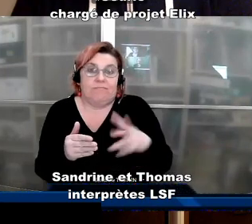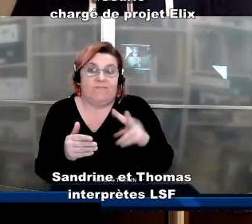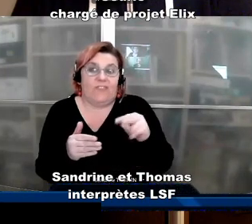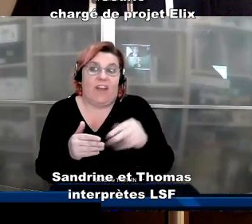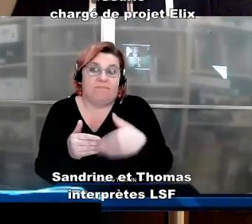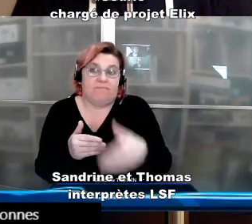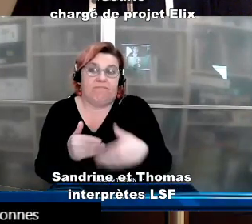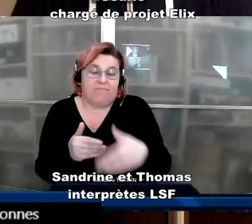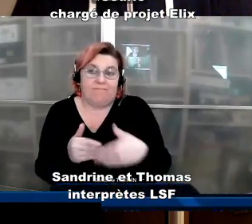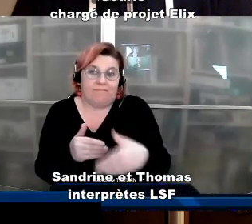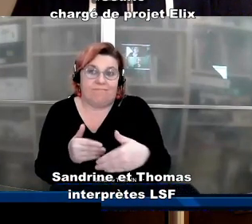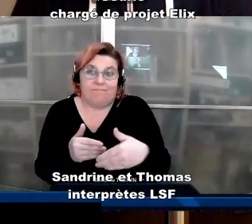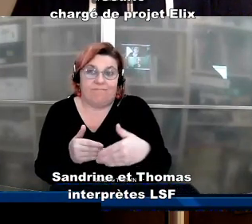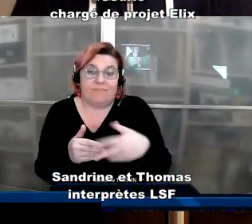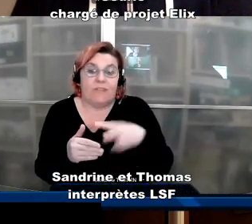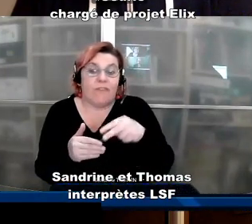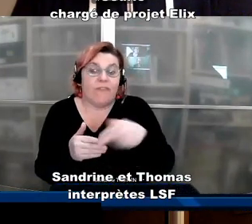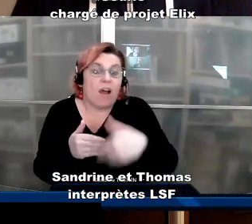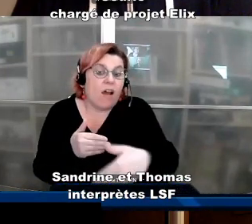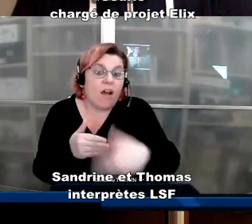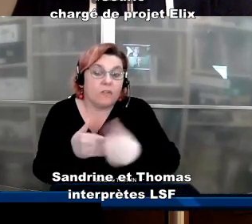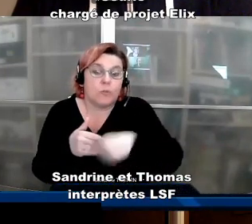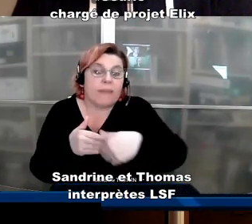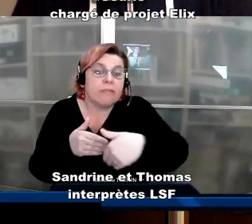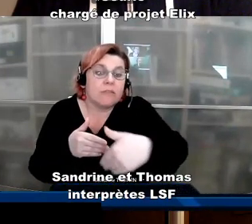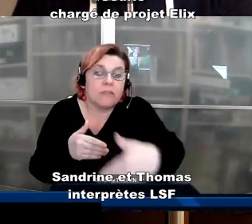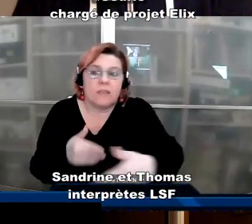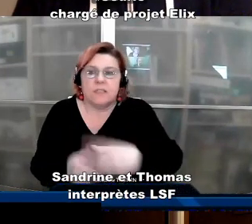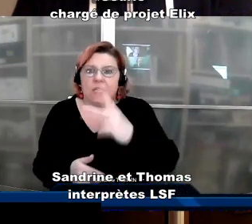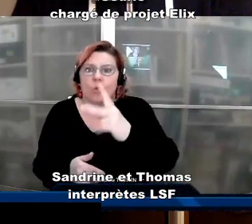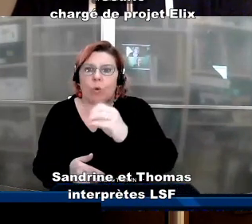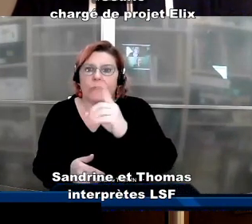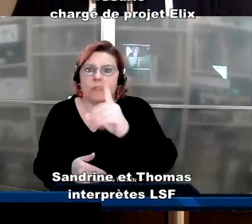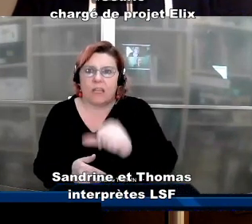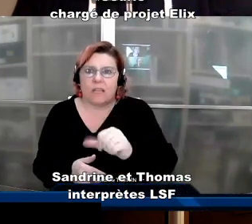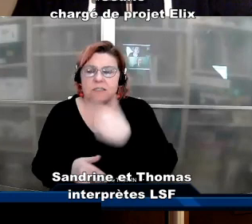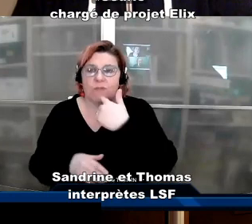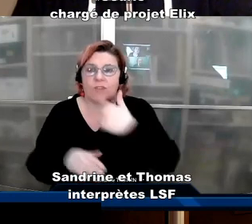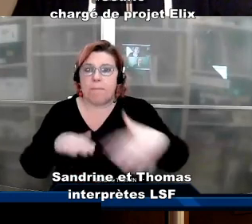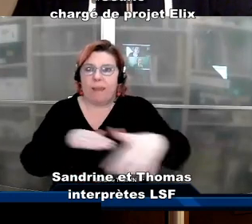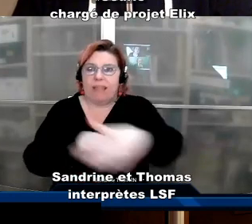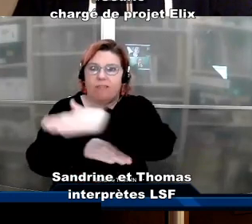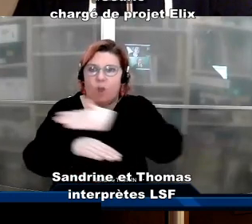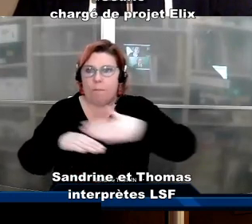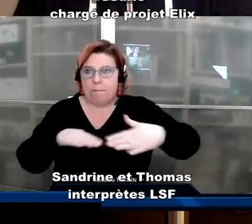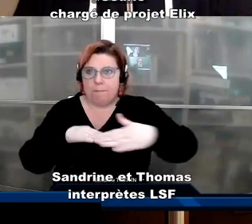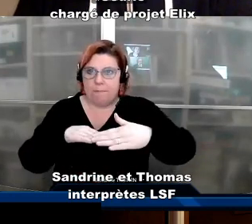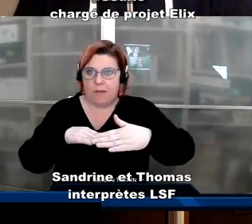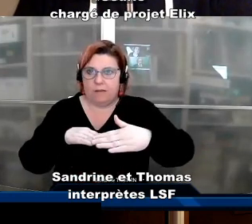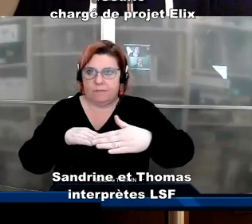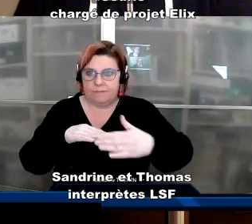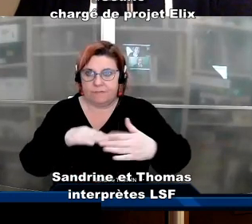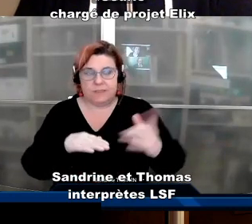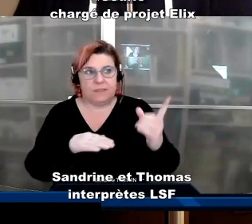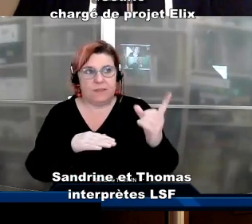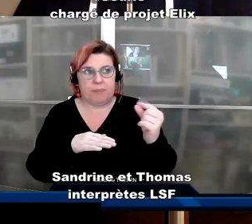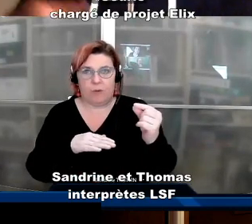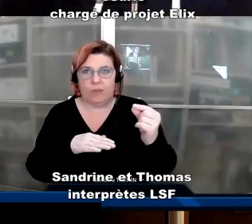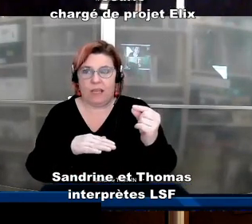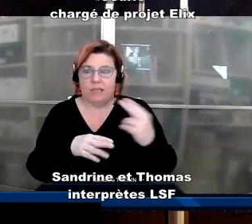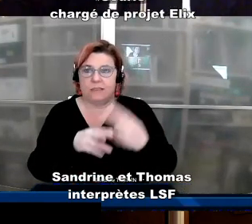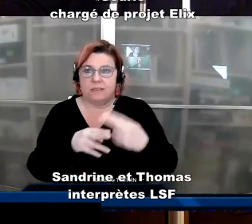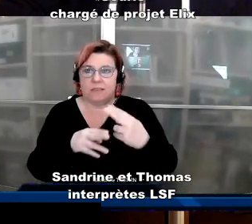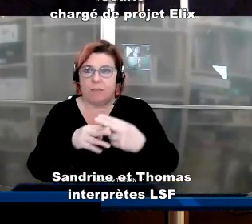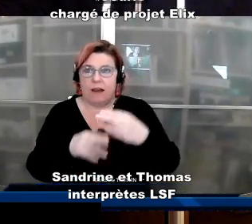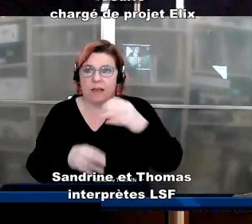dans les jours qui vont, les semaines qui vont suivre. Coda, en fait, c'est une plateforme qu'on a développée avec un partenaire qui s'appelle Smile. Donc